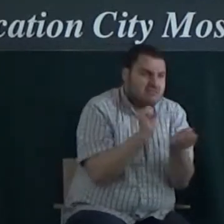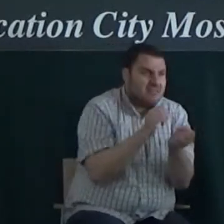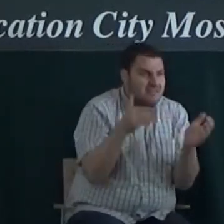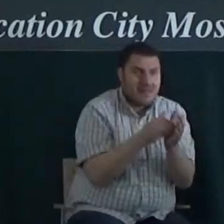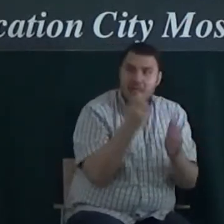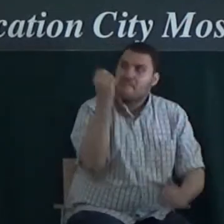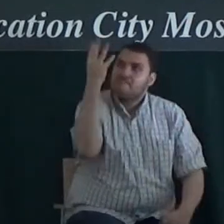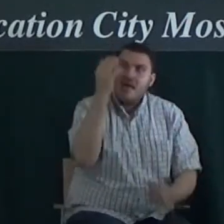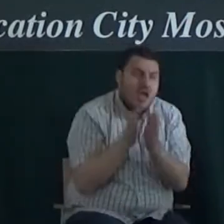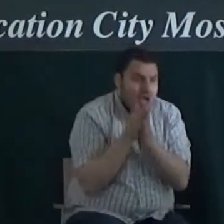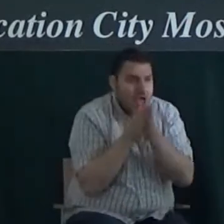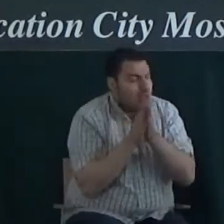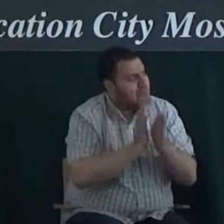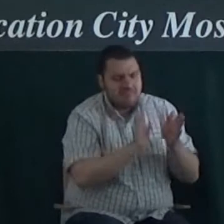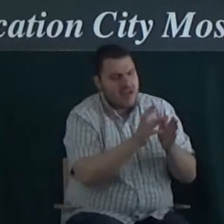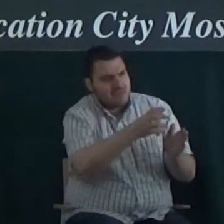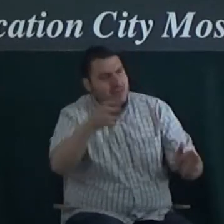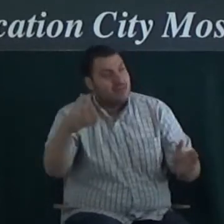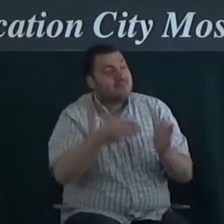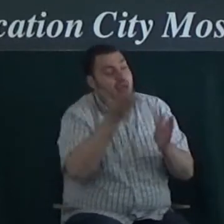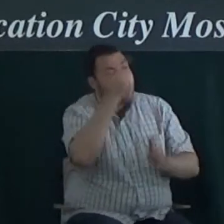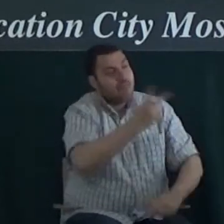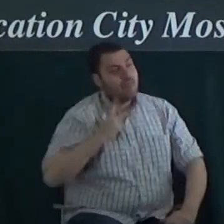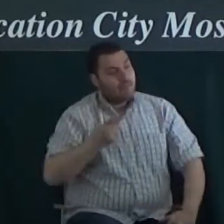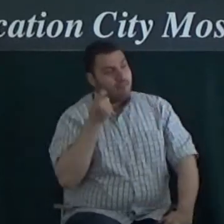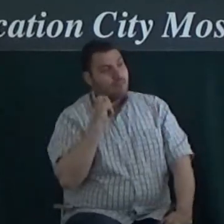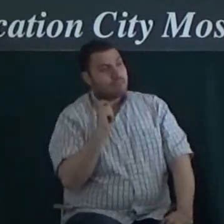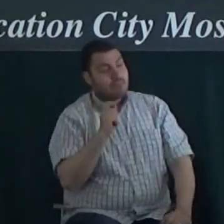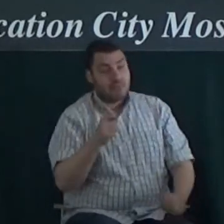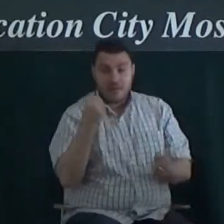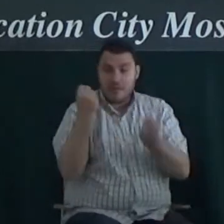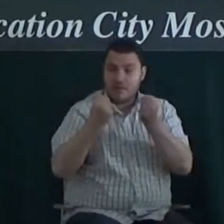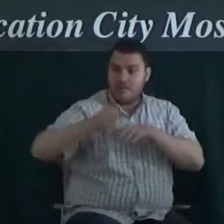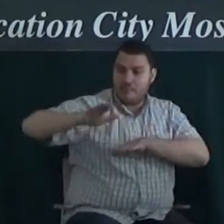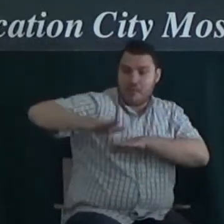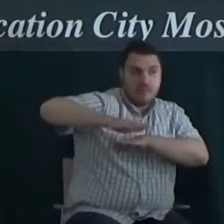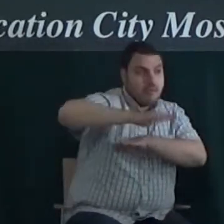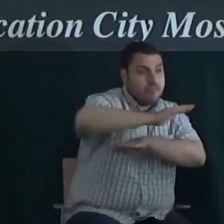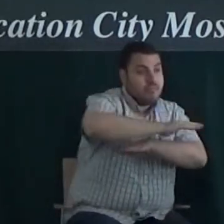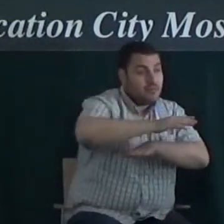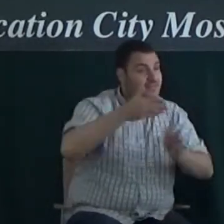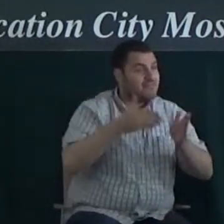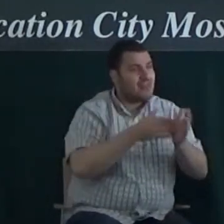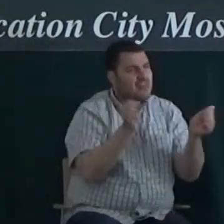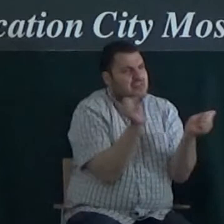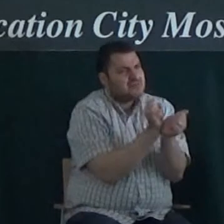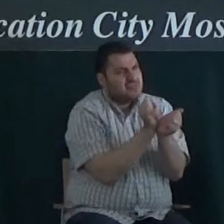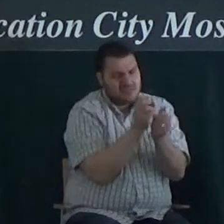عندهم، فأين تلك القصور وتلك الأموال والمراكب الفارهة؟ فقد ساروا إلى سجن